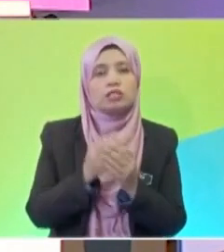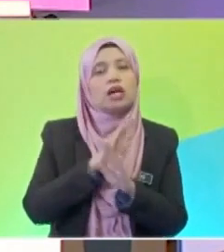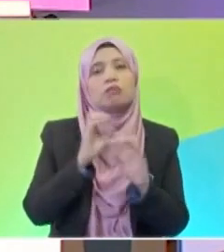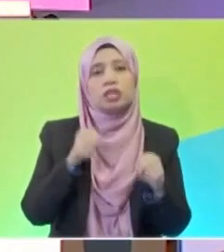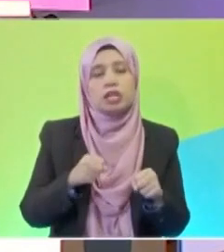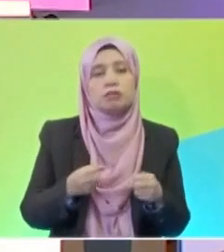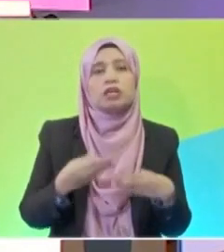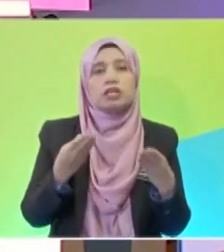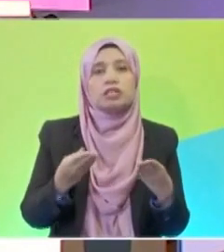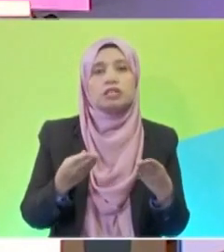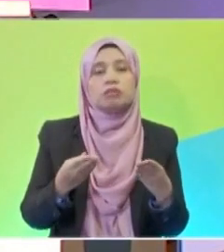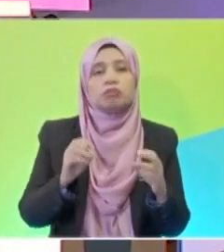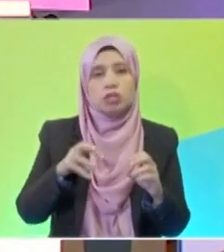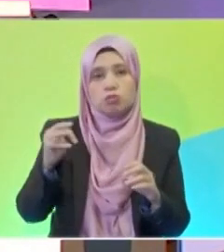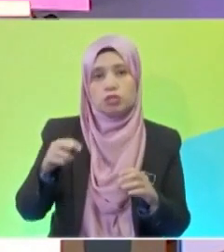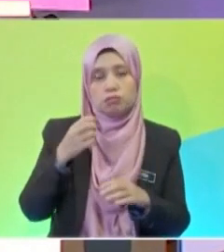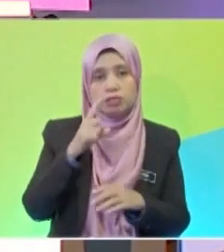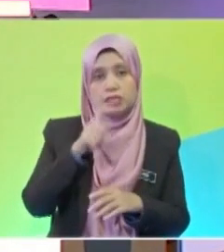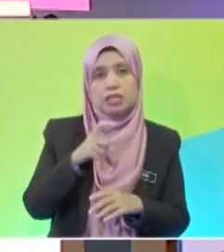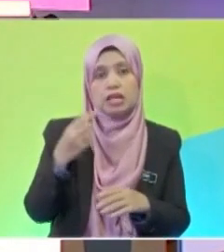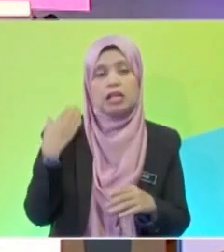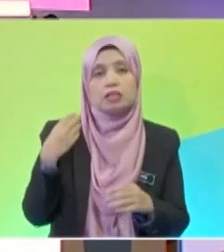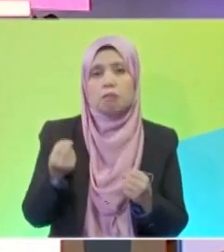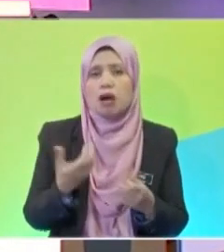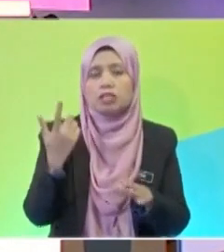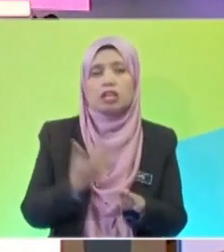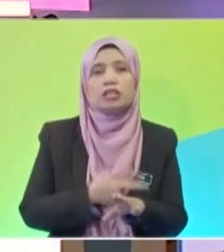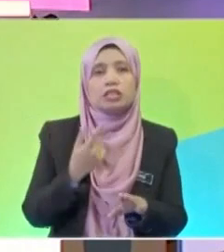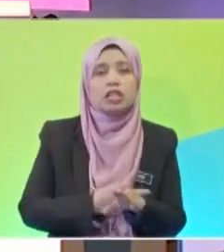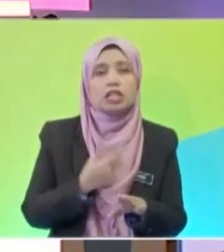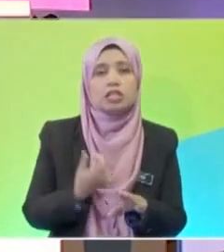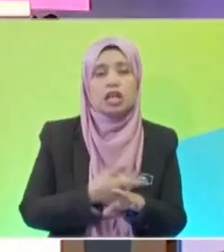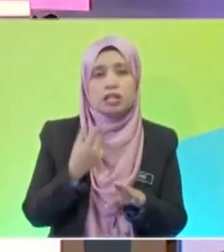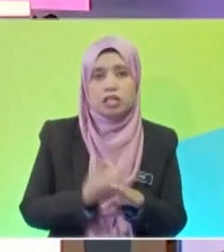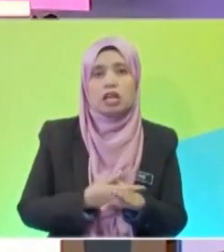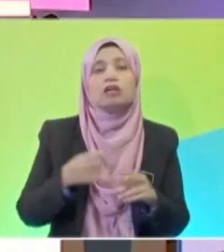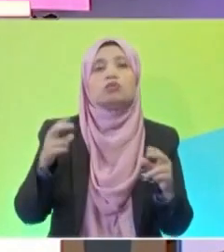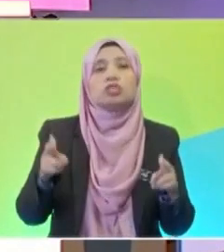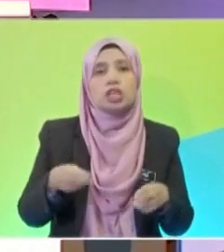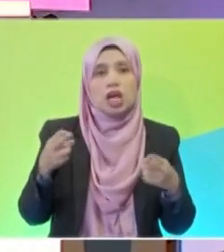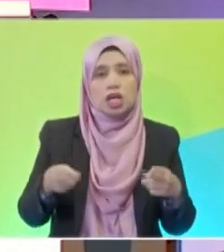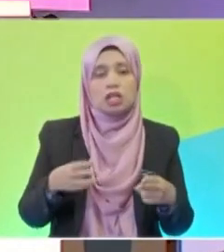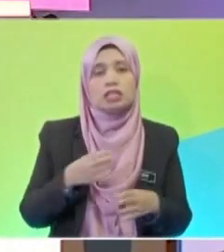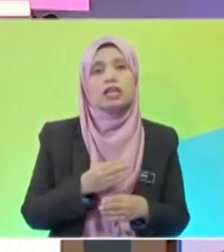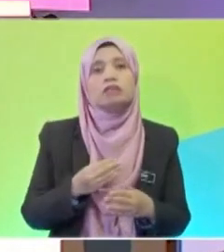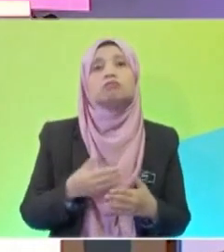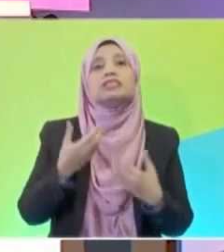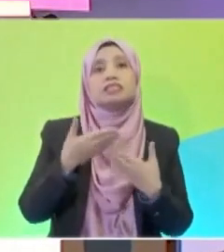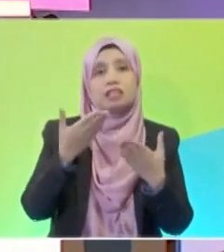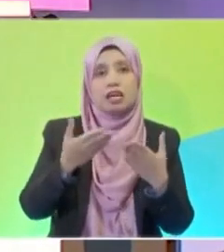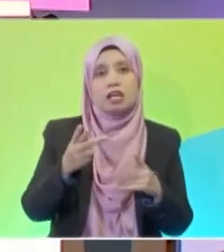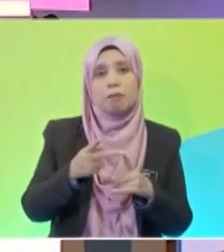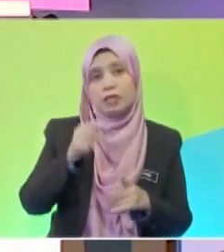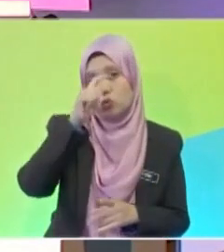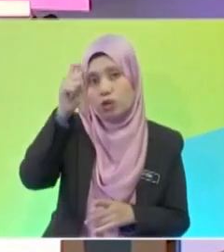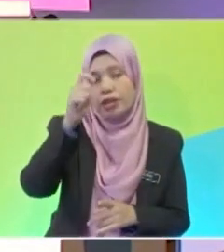boleh. Murid-murid semua, kita kena banyakkan latih tubi. Bila awak dah usaha, kita tawakal. Kalau